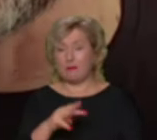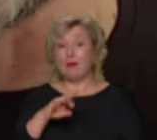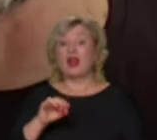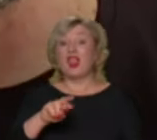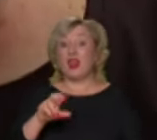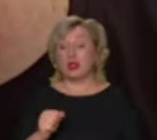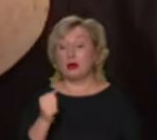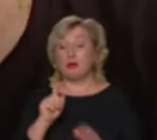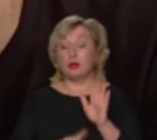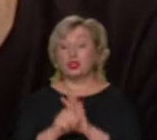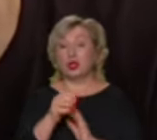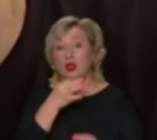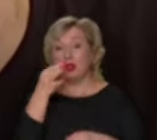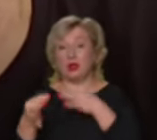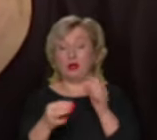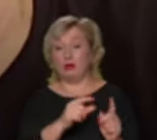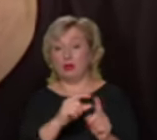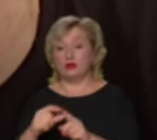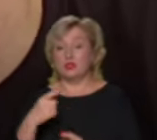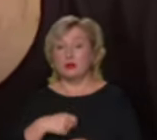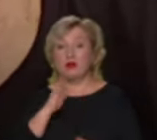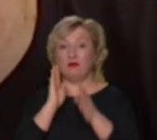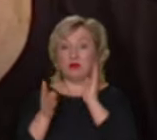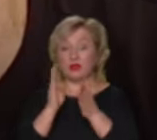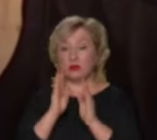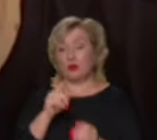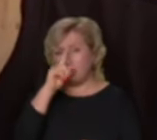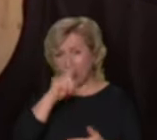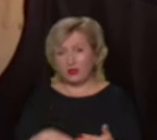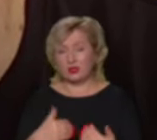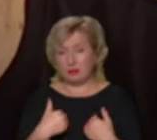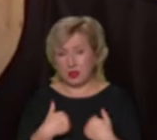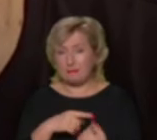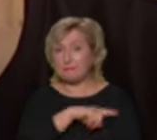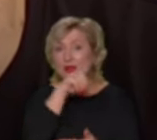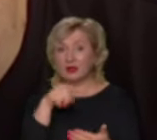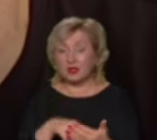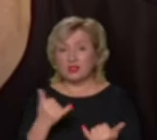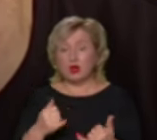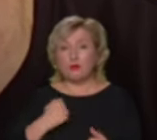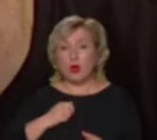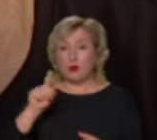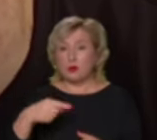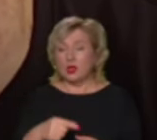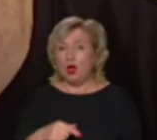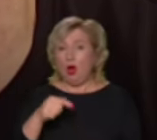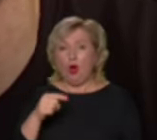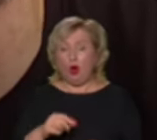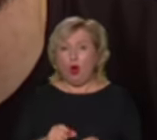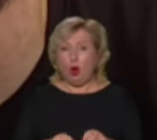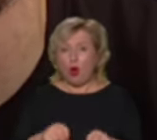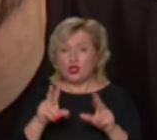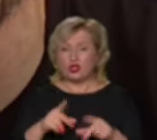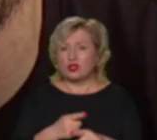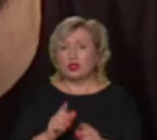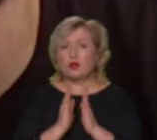вже видавати перли чергові в себе на Фейсбуці. Тому повірте мені, питання сьогодні мобілізації стоїть гостро не в контексті тому, що